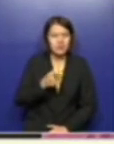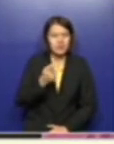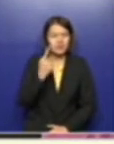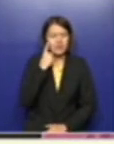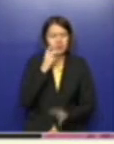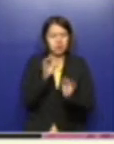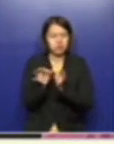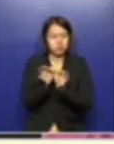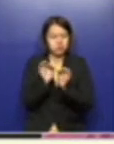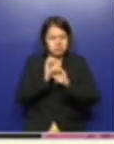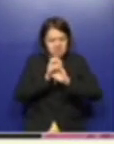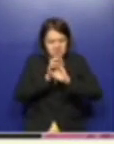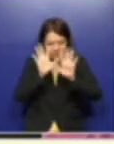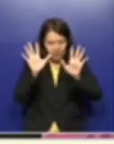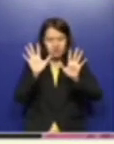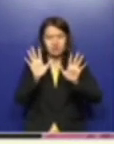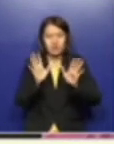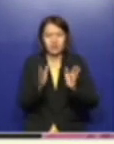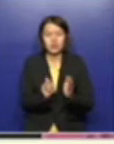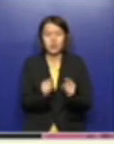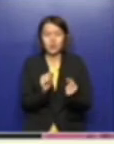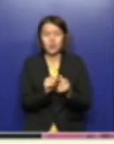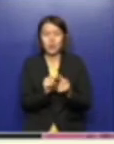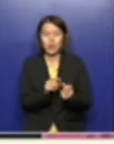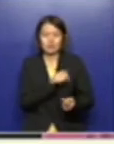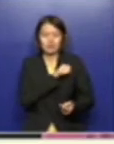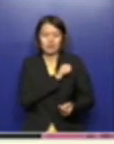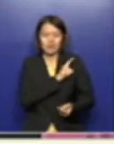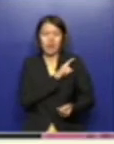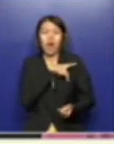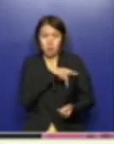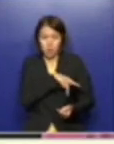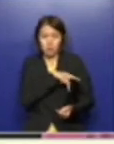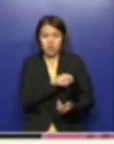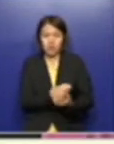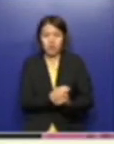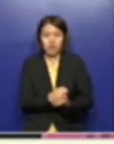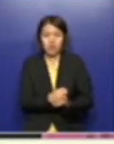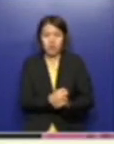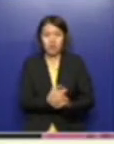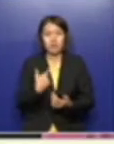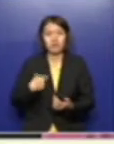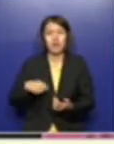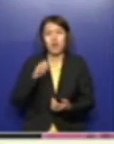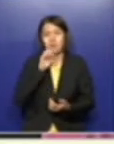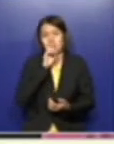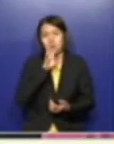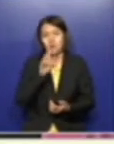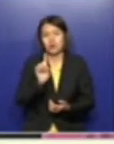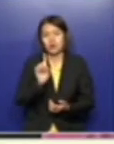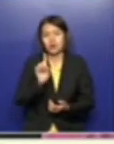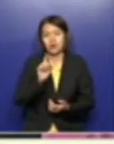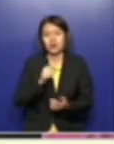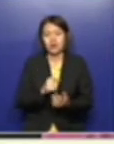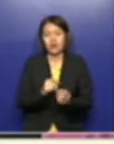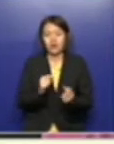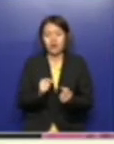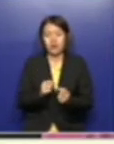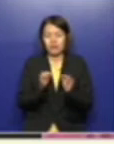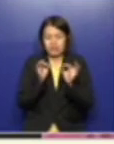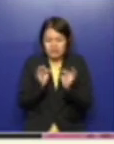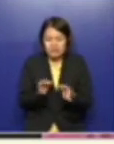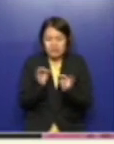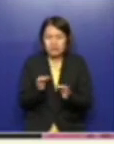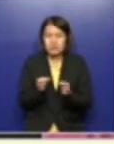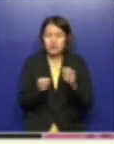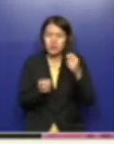แจ้งทางด้านพระพุทธศาสนาว่าศาลได้ตัดสินว่าออกมาทั้งสองคดี3ค